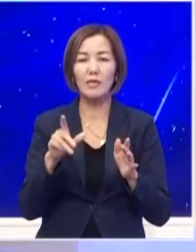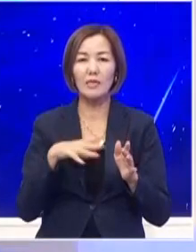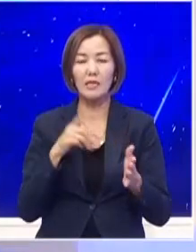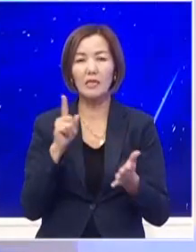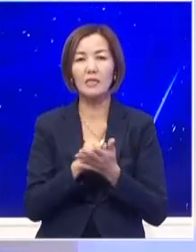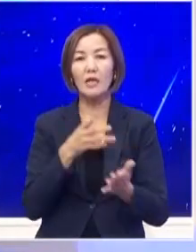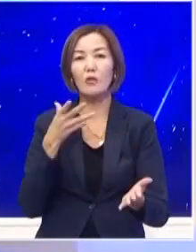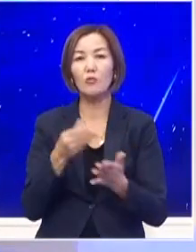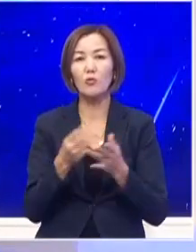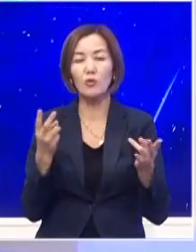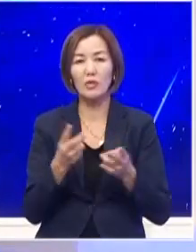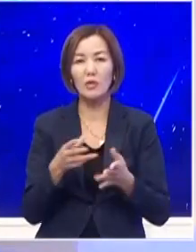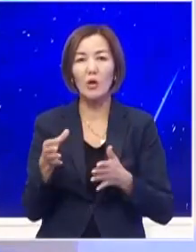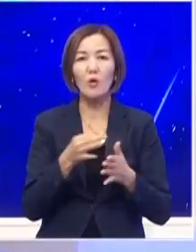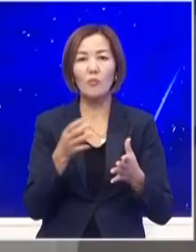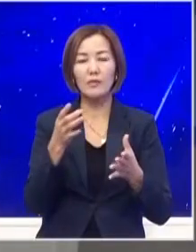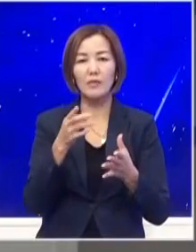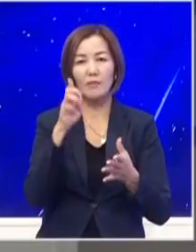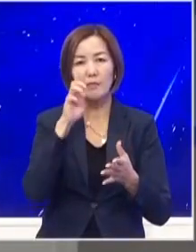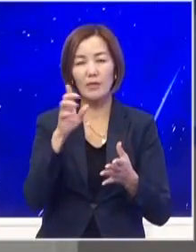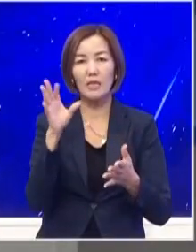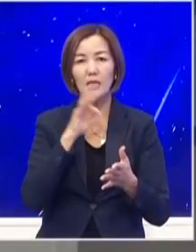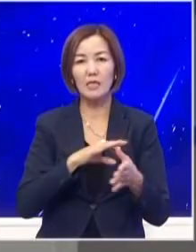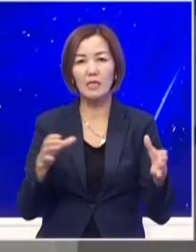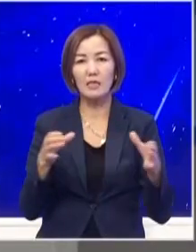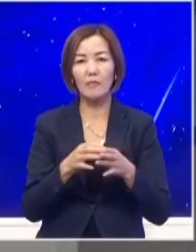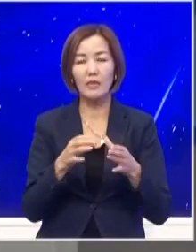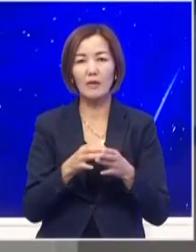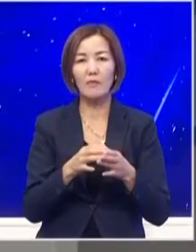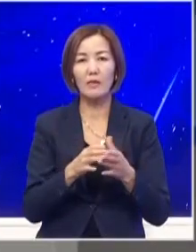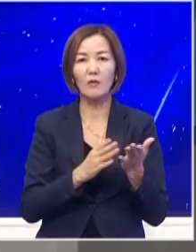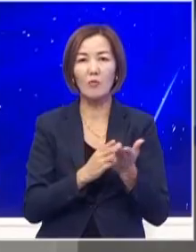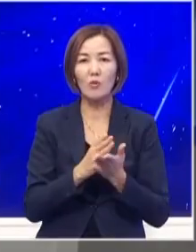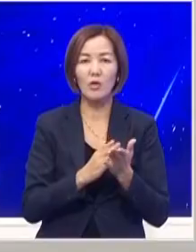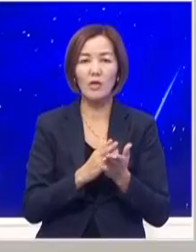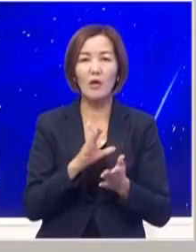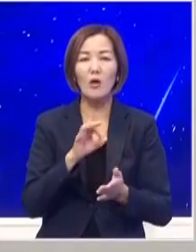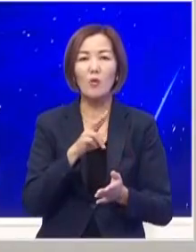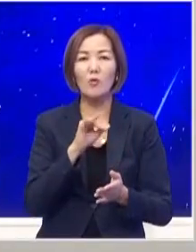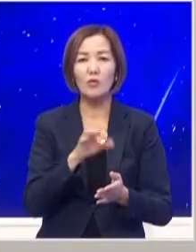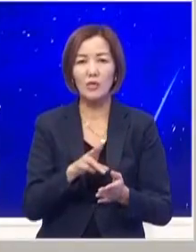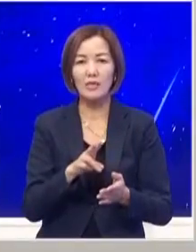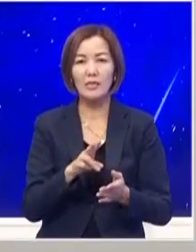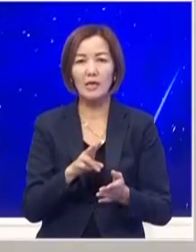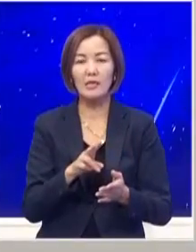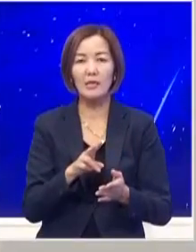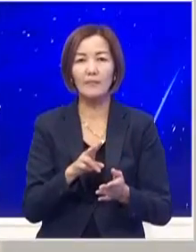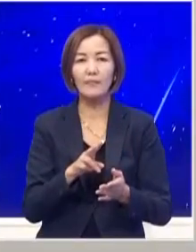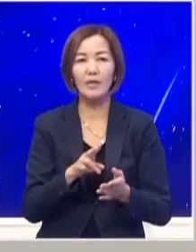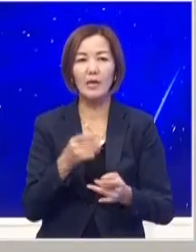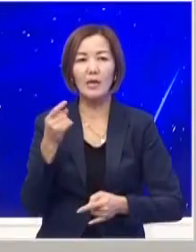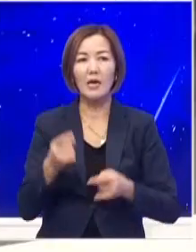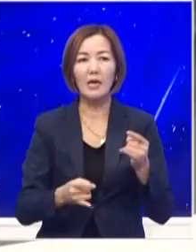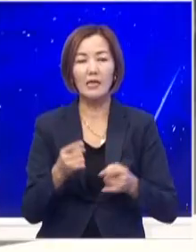7,3 миллиард теңге салық төлеуі тиіс. Облыс мемлекеттік кірістер департаментінің өкілі Олжас Отар өңірлік коммуникациялар